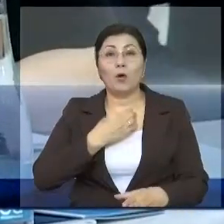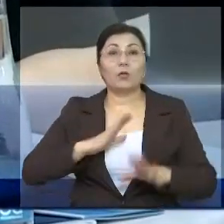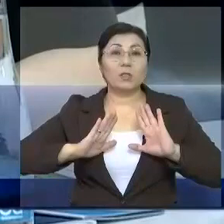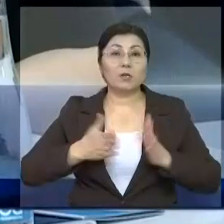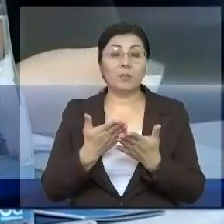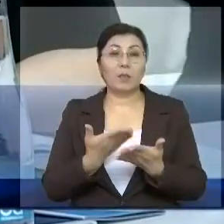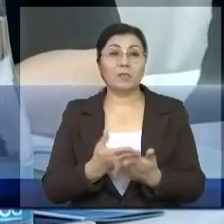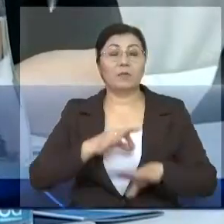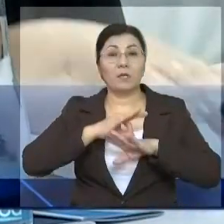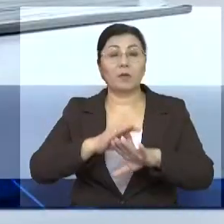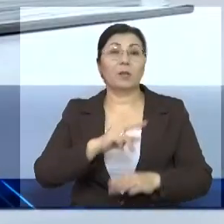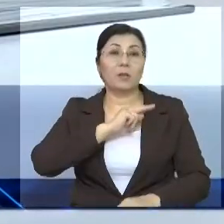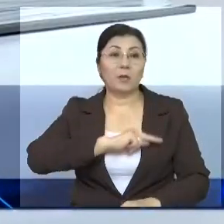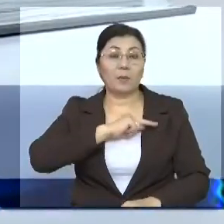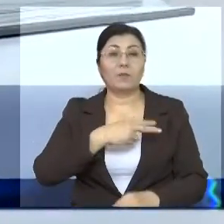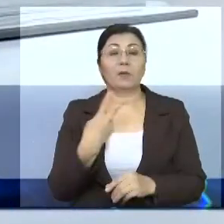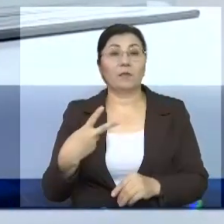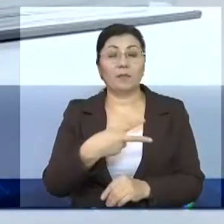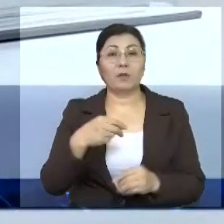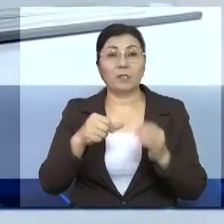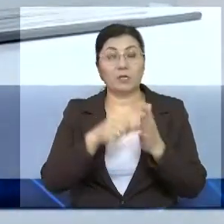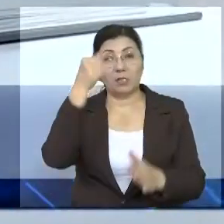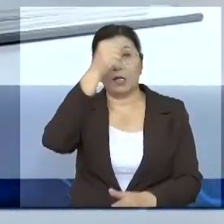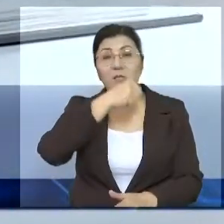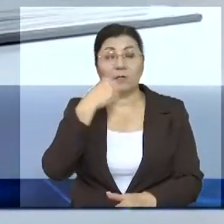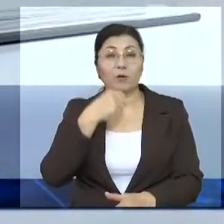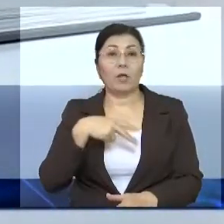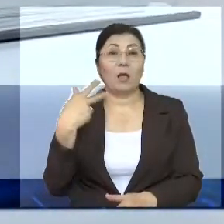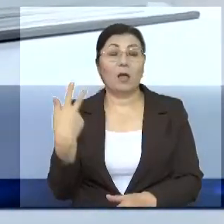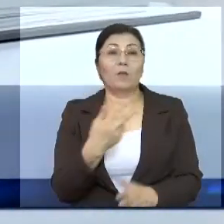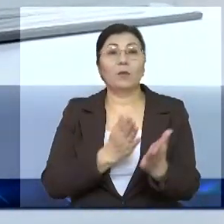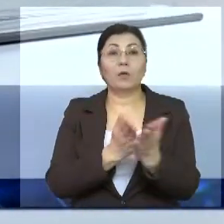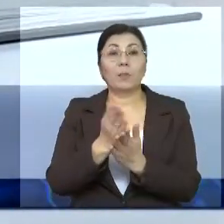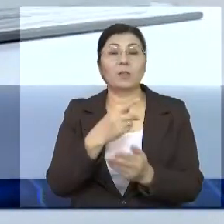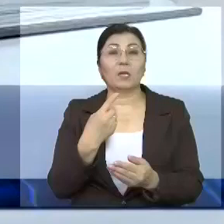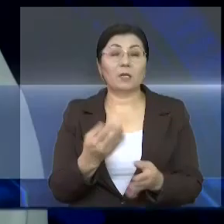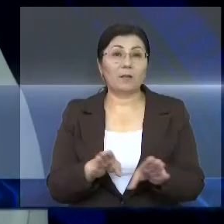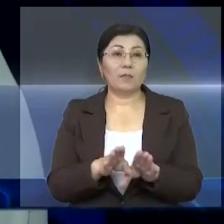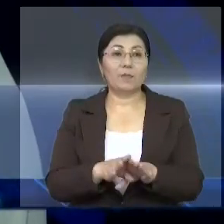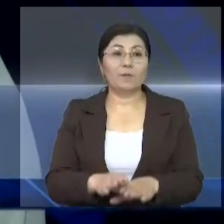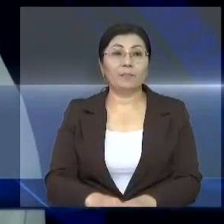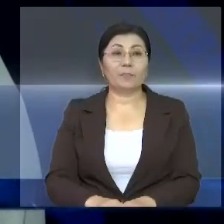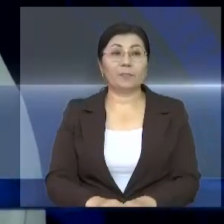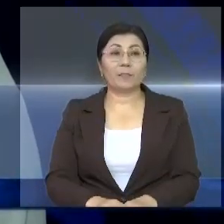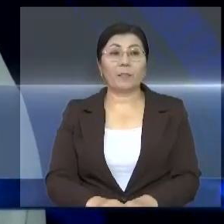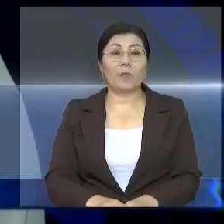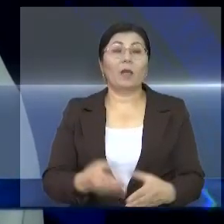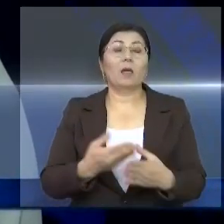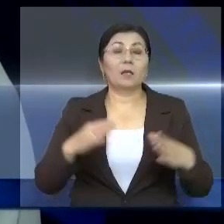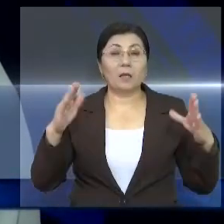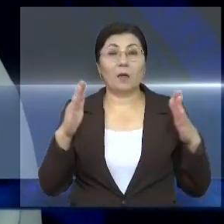ситуацию. Организация работает с 2016 года в трех направлениях. А именно? Профилактика бытового